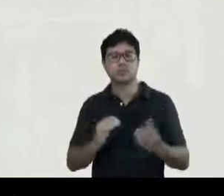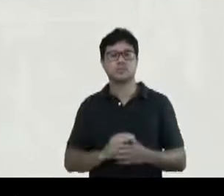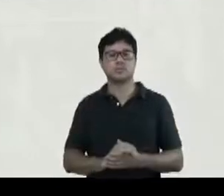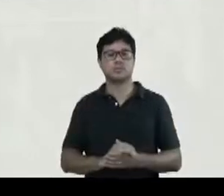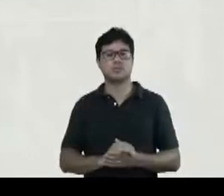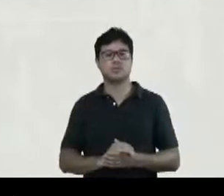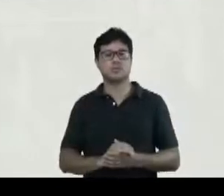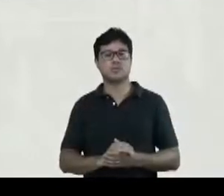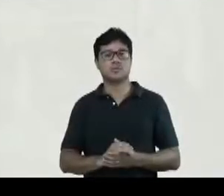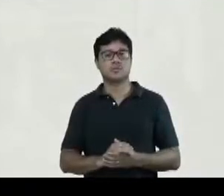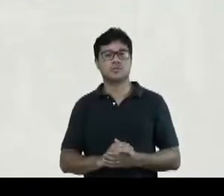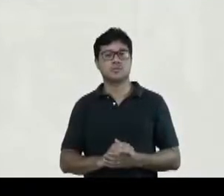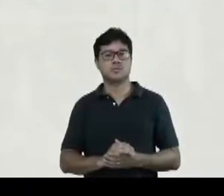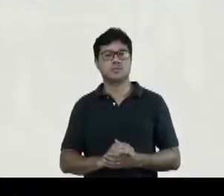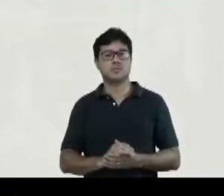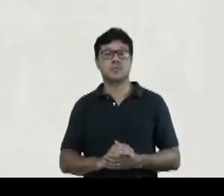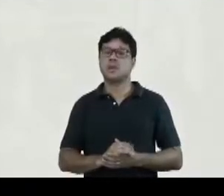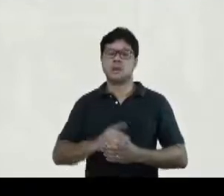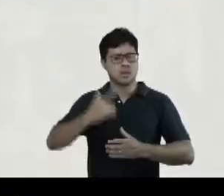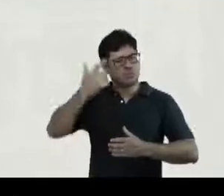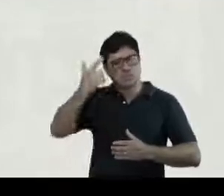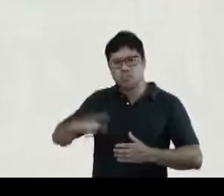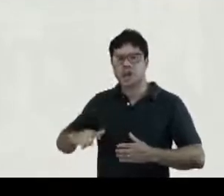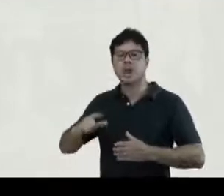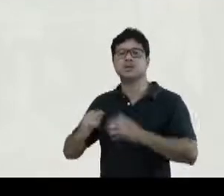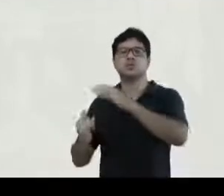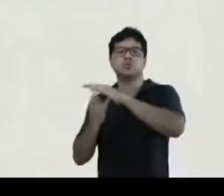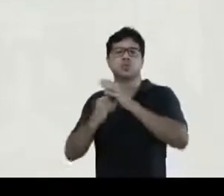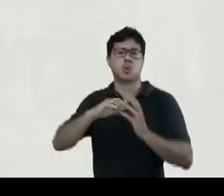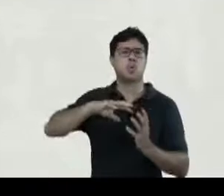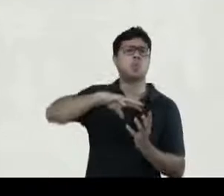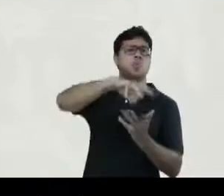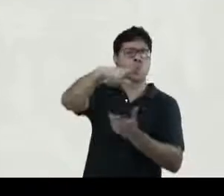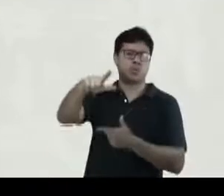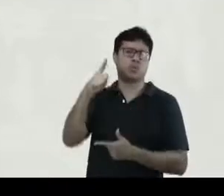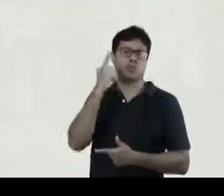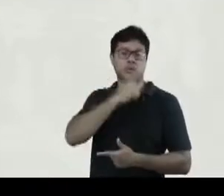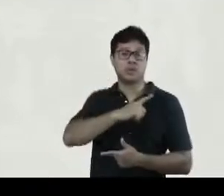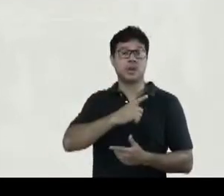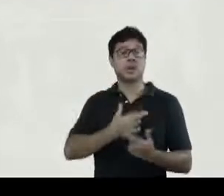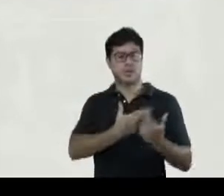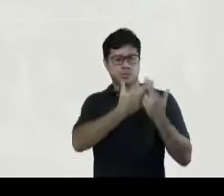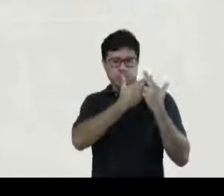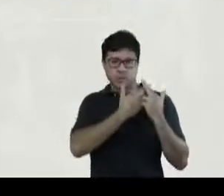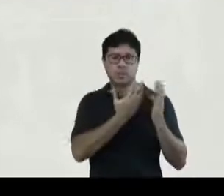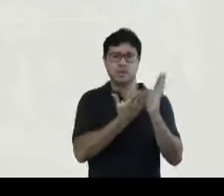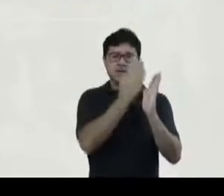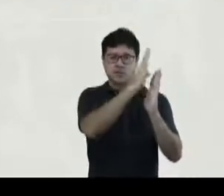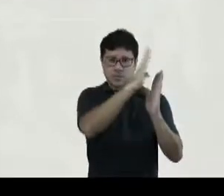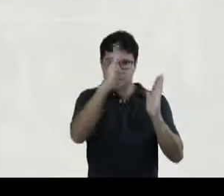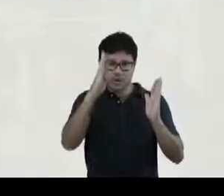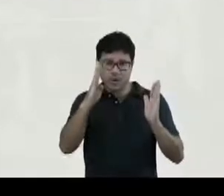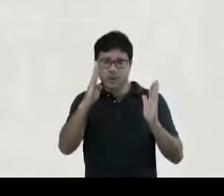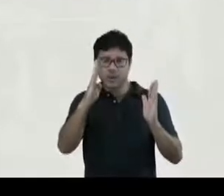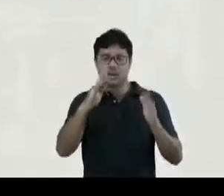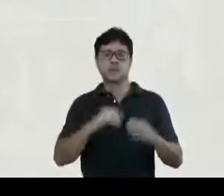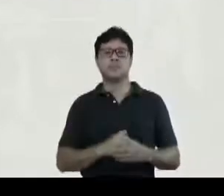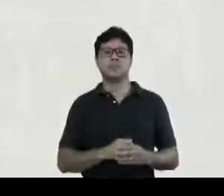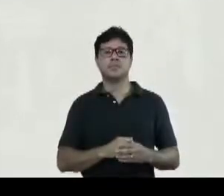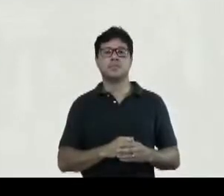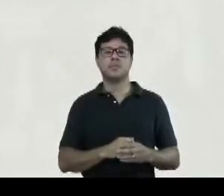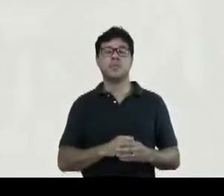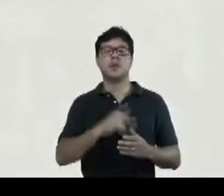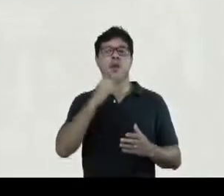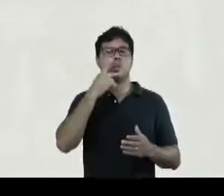institutionenübergreifend weltweit öffnet. Es ist Aufgabe der Bibliotheken, das ihnen anvertraute